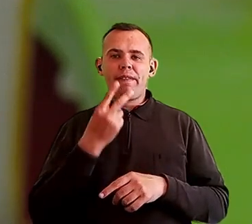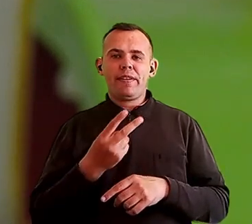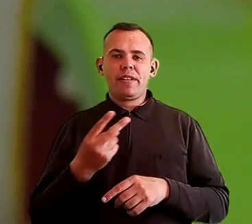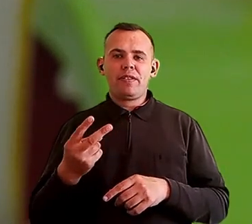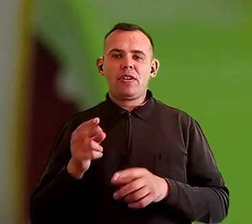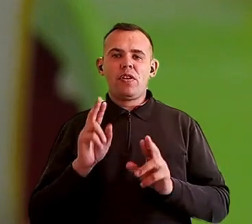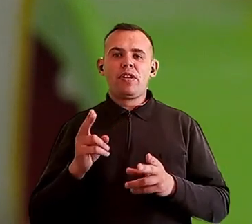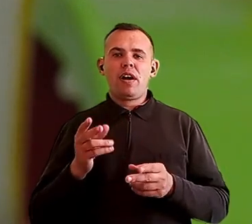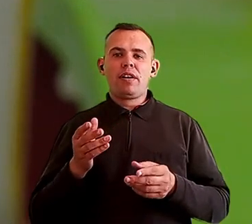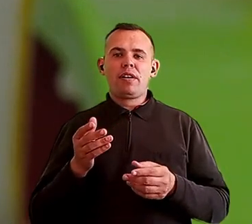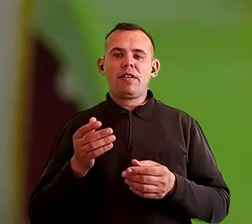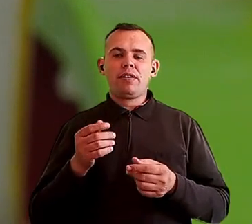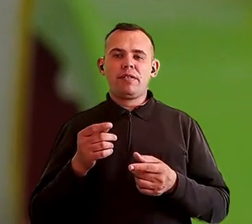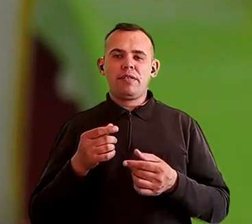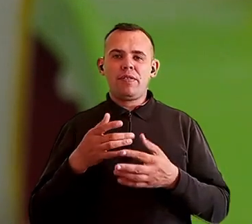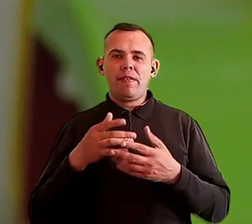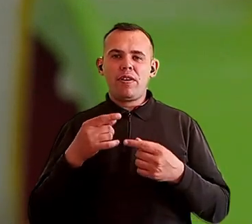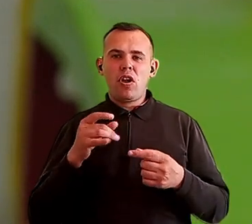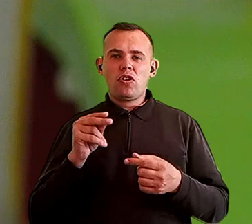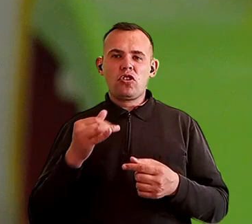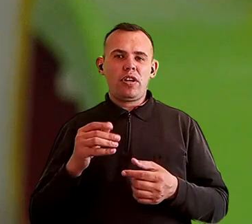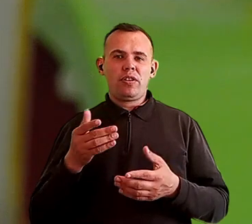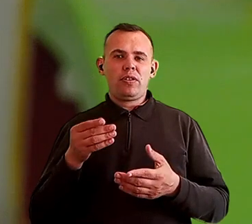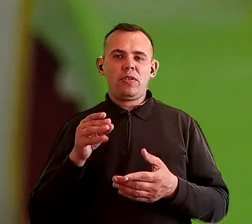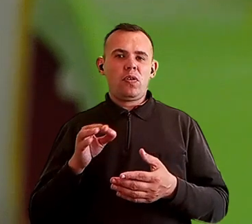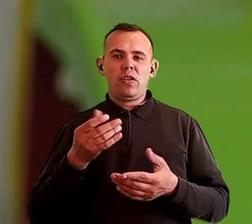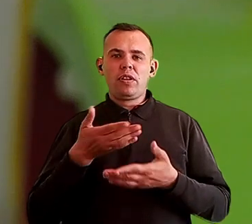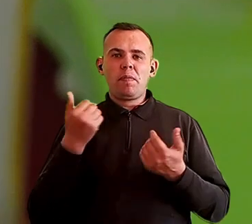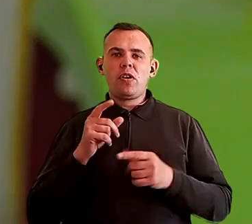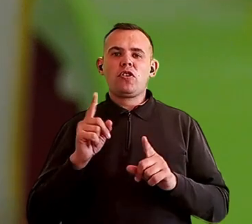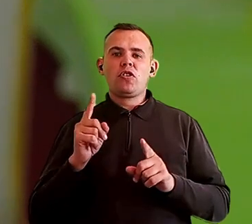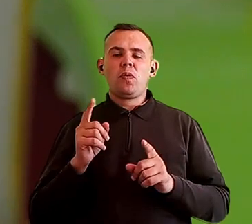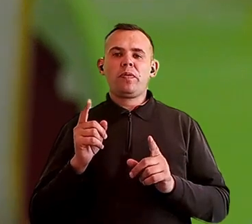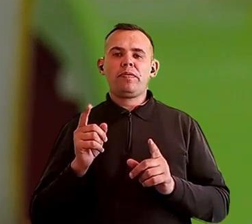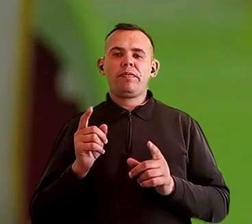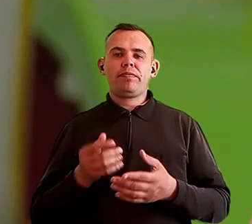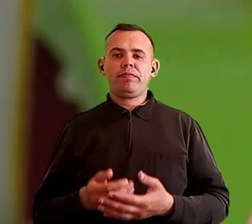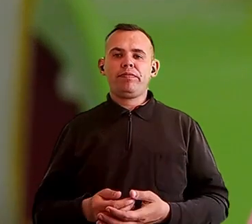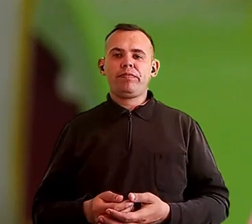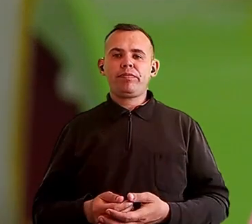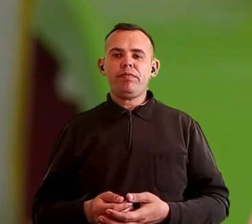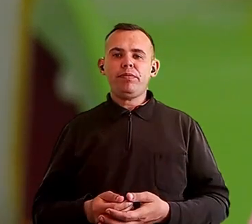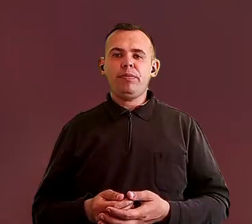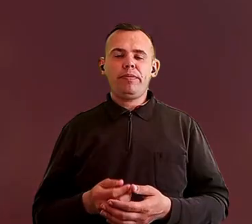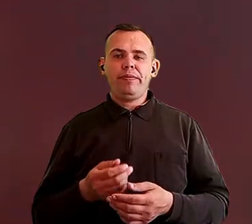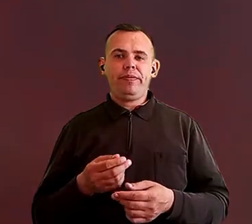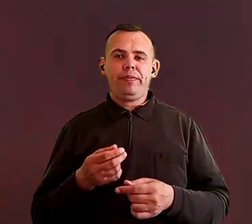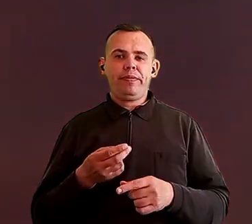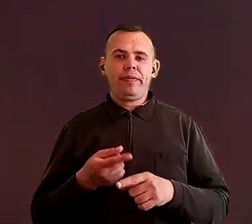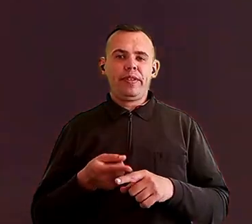маленьких очей, холодні і не маючи що поїсти, то ну, це для мене найстрашніше.